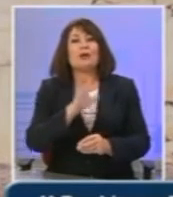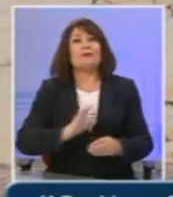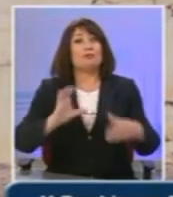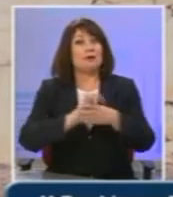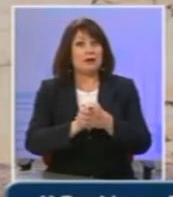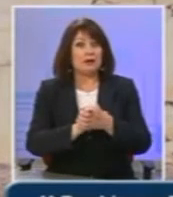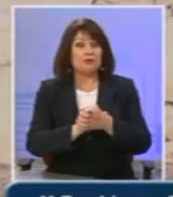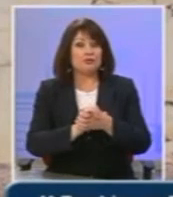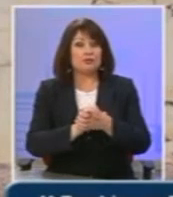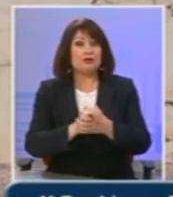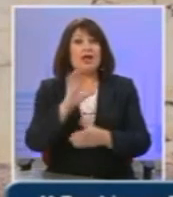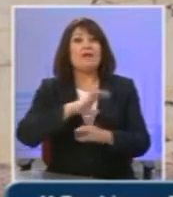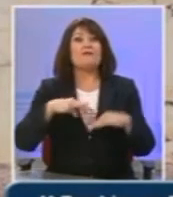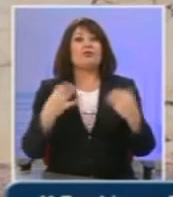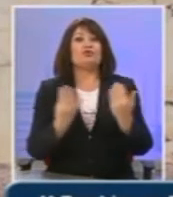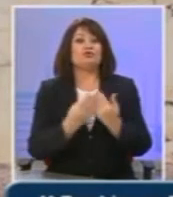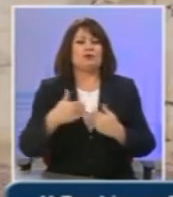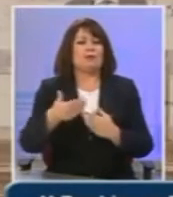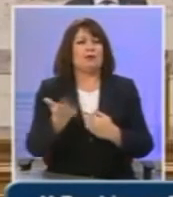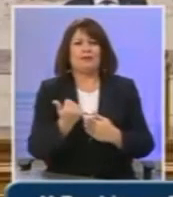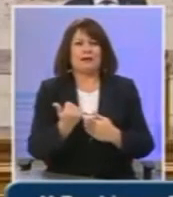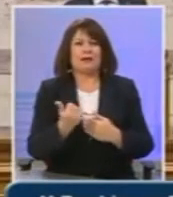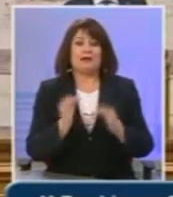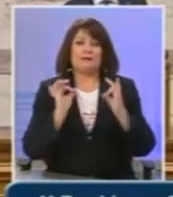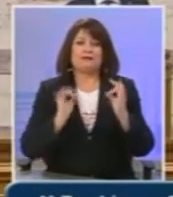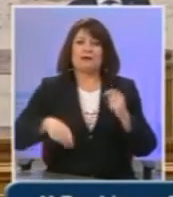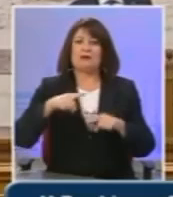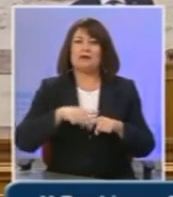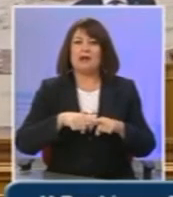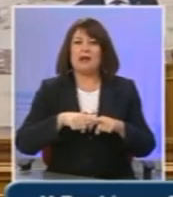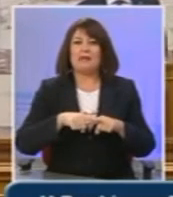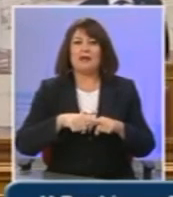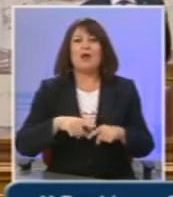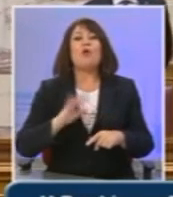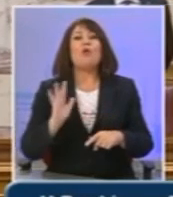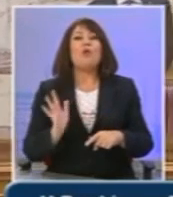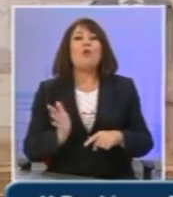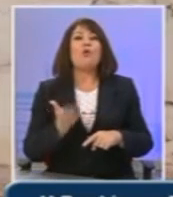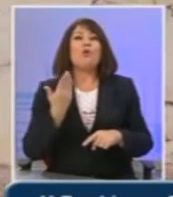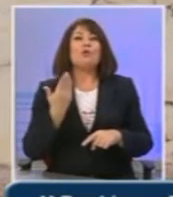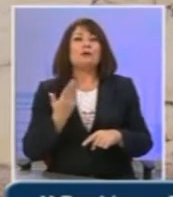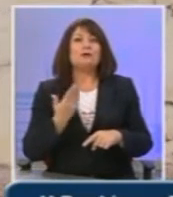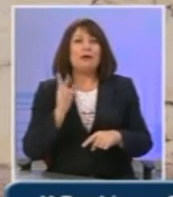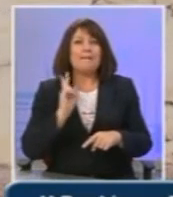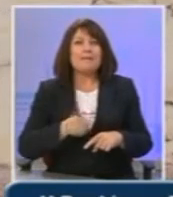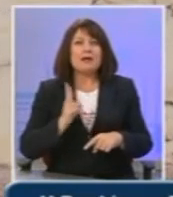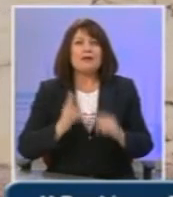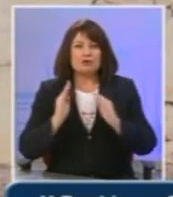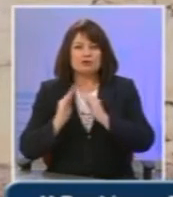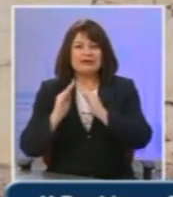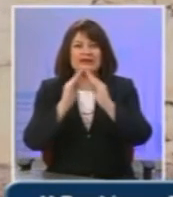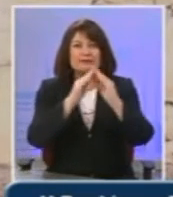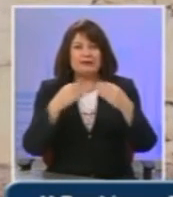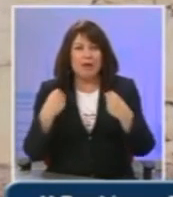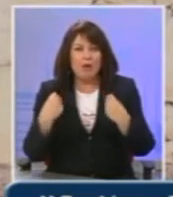Ένωση, την Ευρωζώνη και βεβαίως για τη χώρα μας, όσο απειλούνται για εκπληστηριασμό τα σπίτια που μένουν